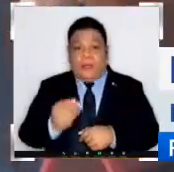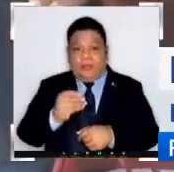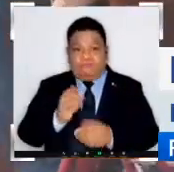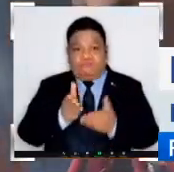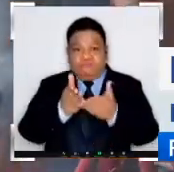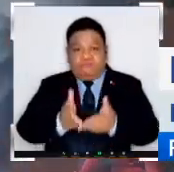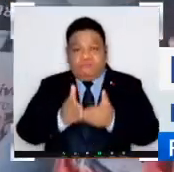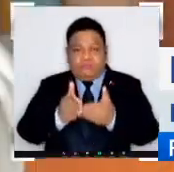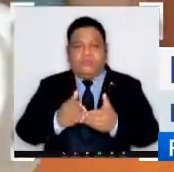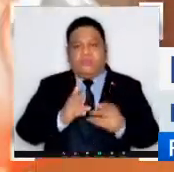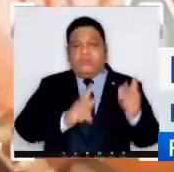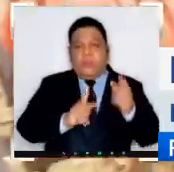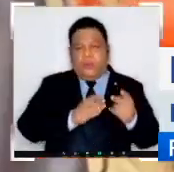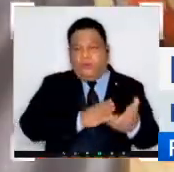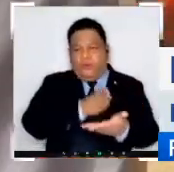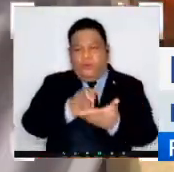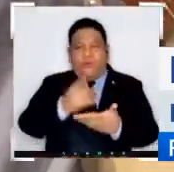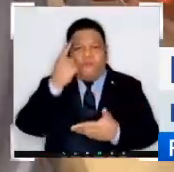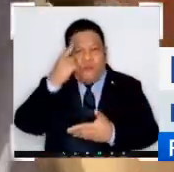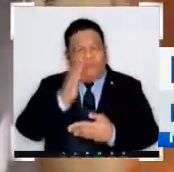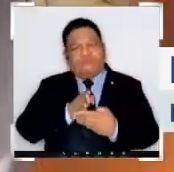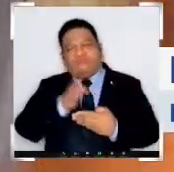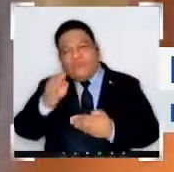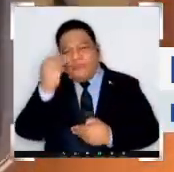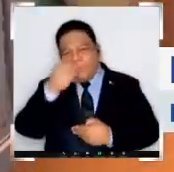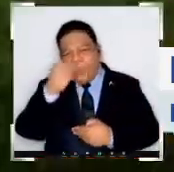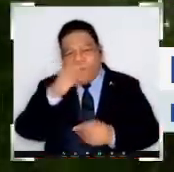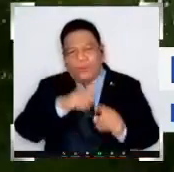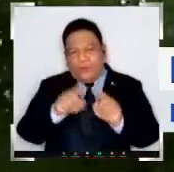nasa 25,000 ang bilang ng pasahero roon.